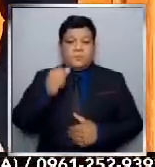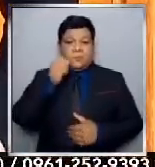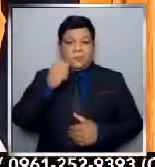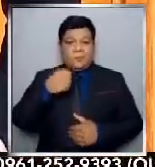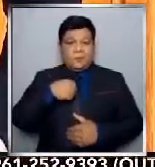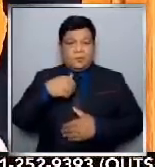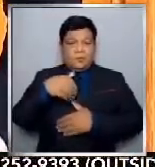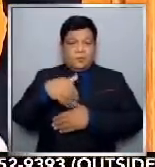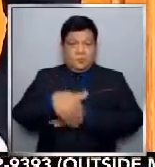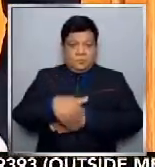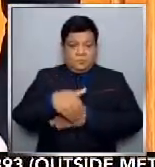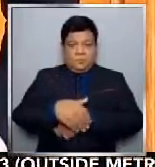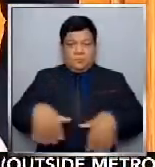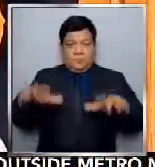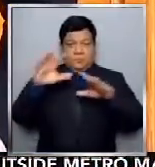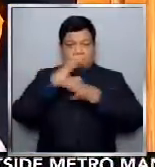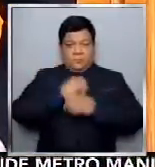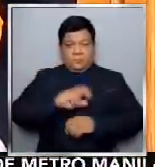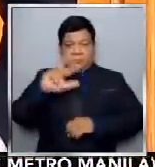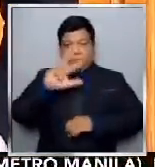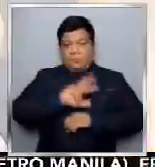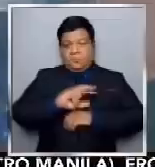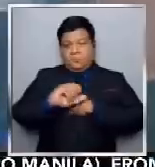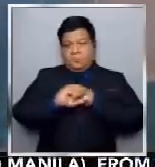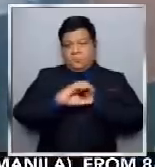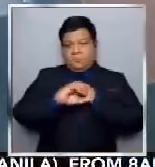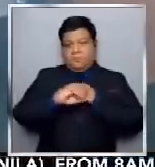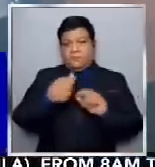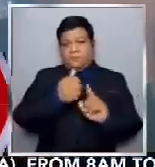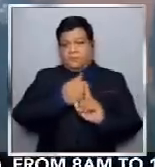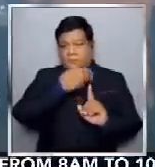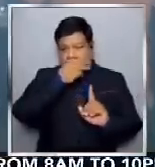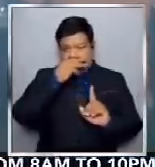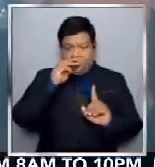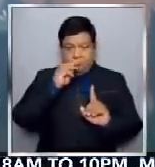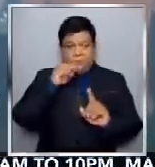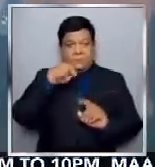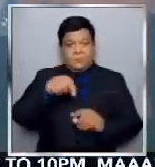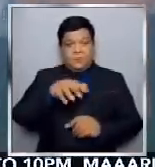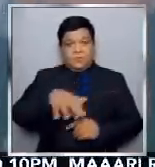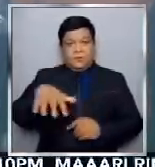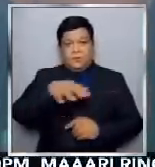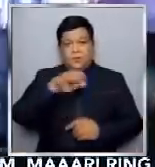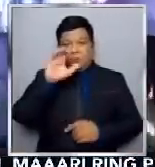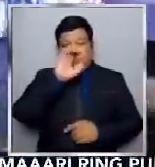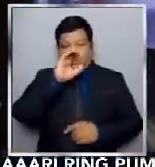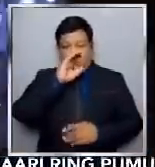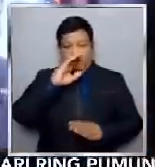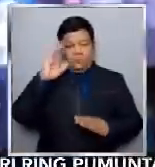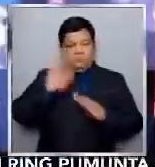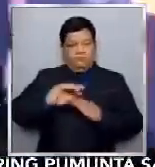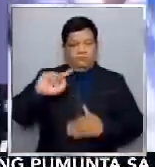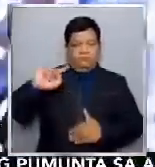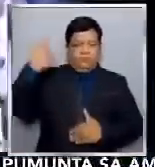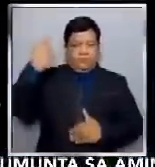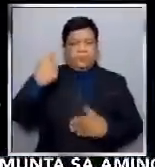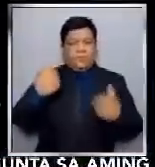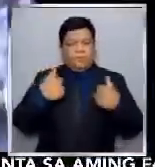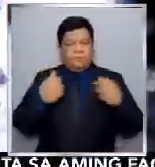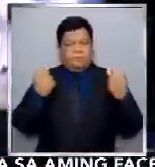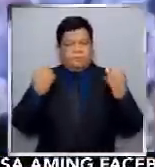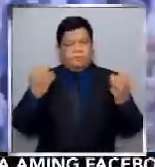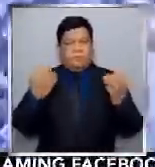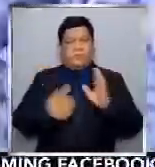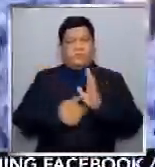sa Cebu Province ni Senator Manny Pacquiao. Ang Cebu, ang vote richest o may pinakamaraming botante sa lahat ng probinsya sa bansa.